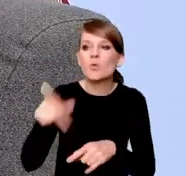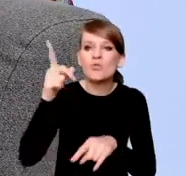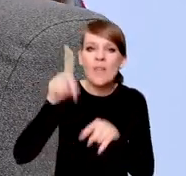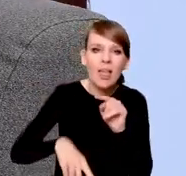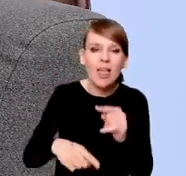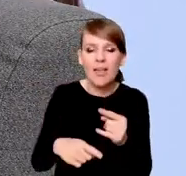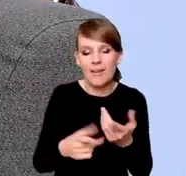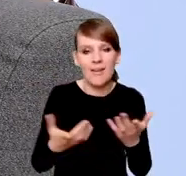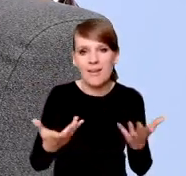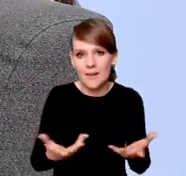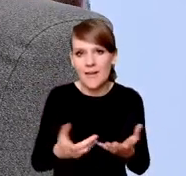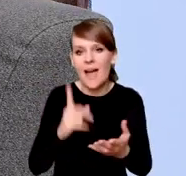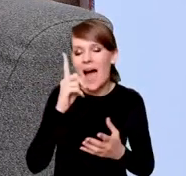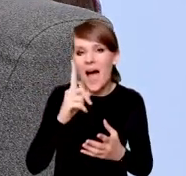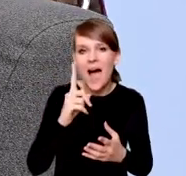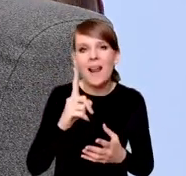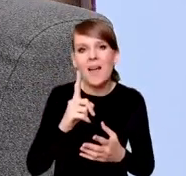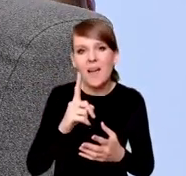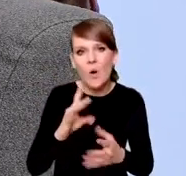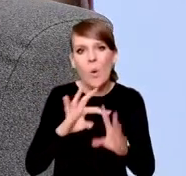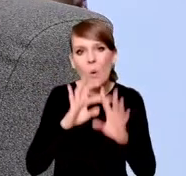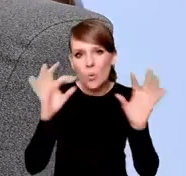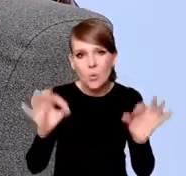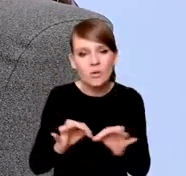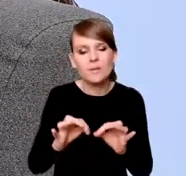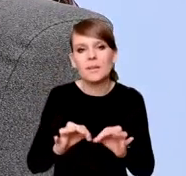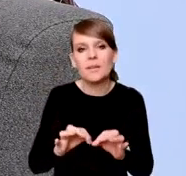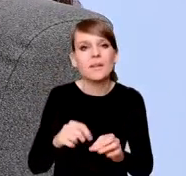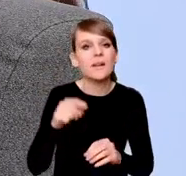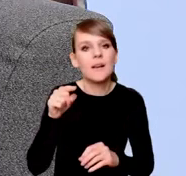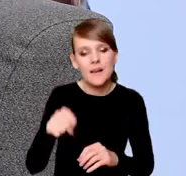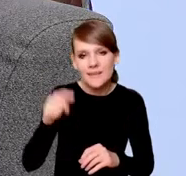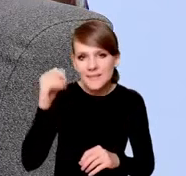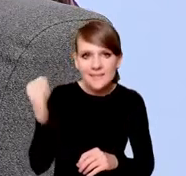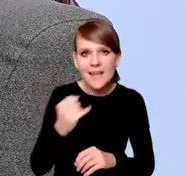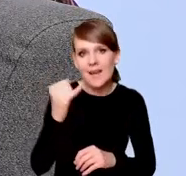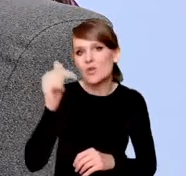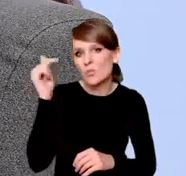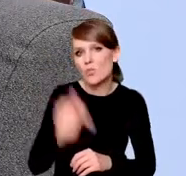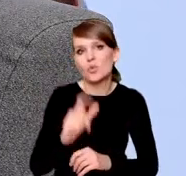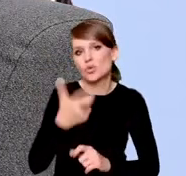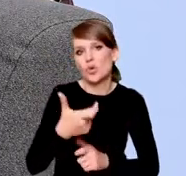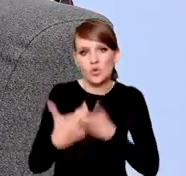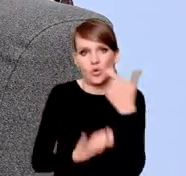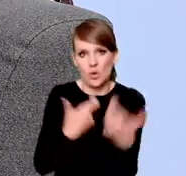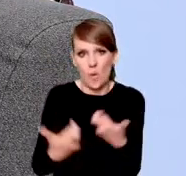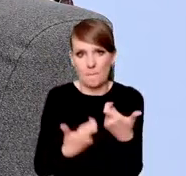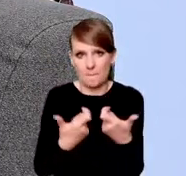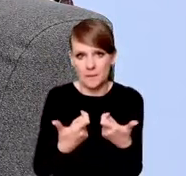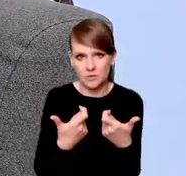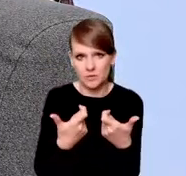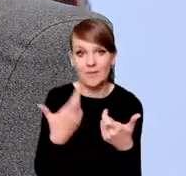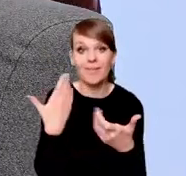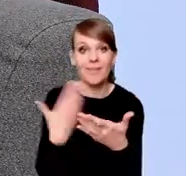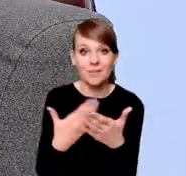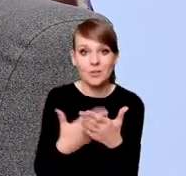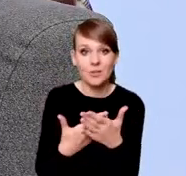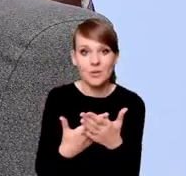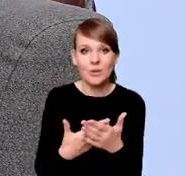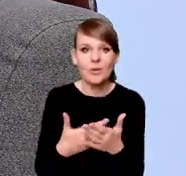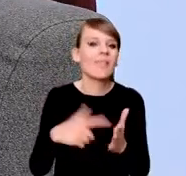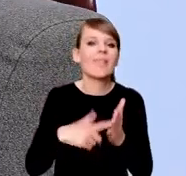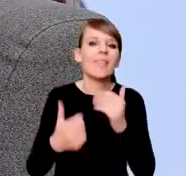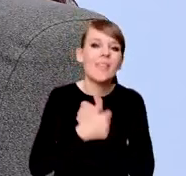charakterze, ale absolutnie za każdym razem trzeba coś z tym zrobić. Dlaczego? I nie chodzi o to, żeby